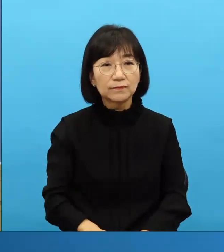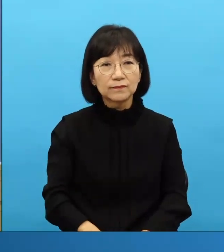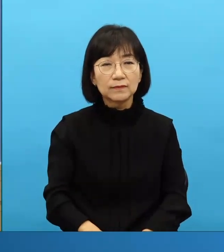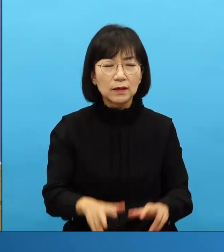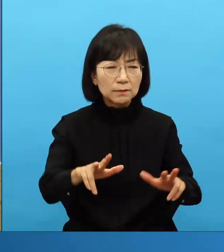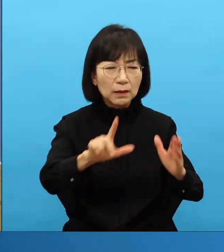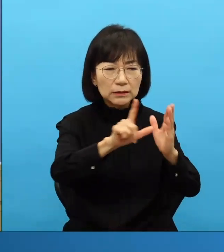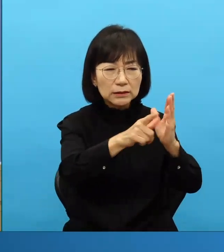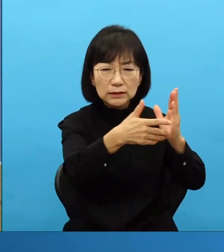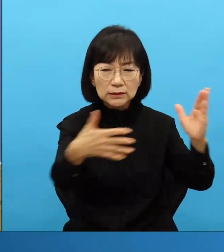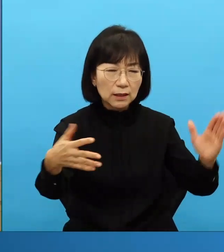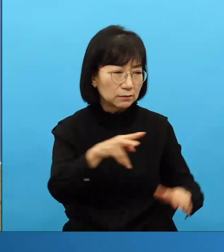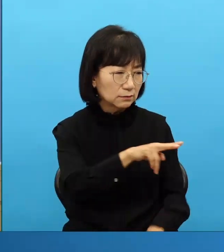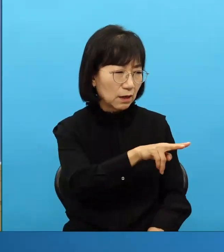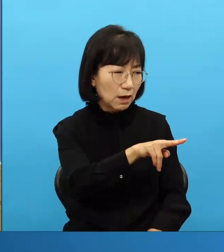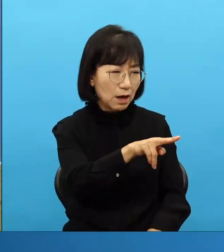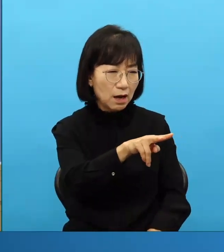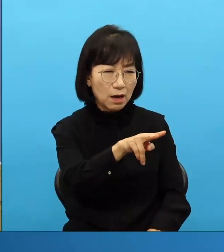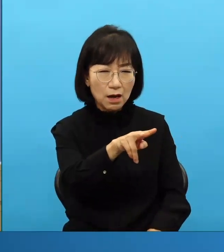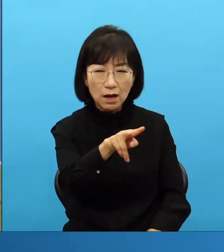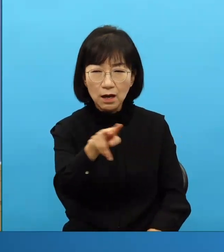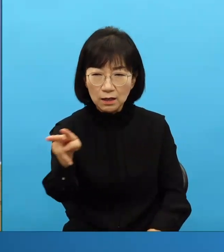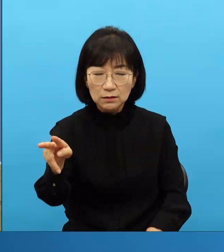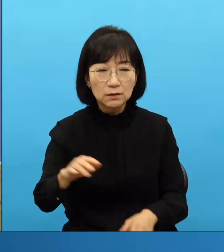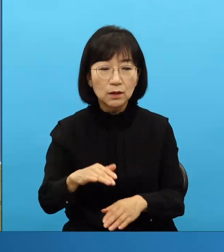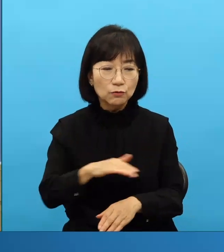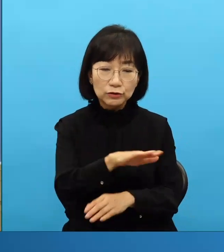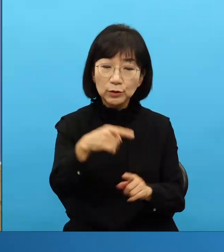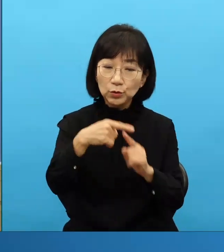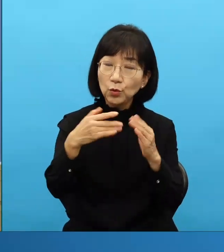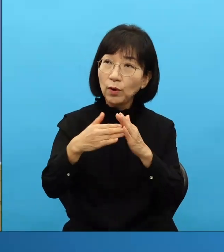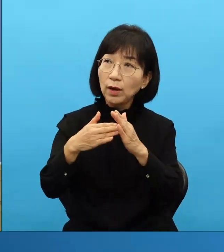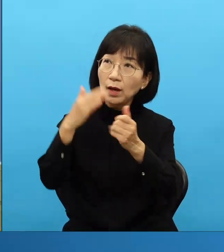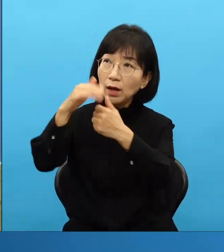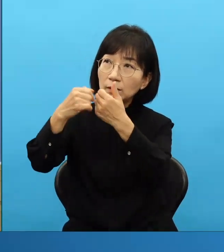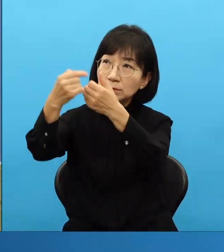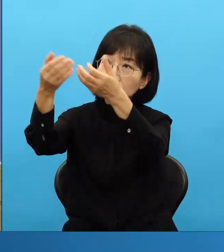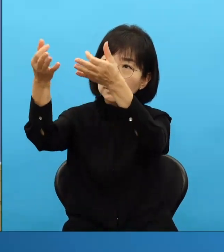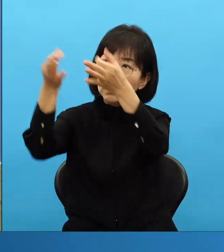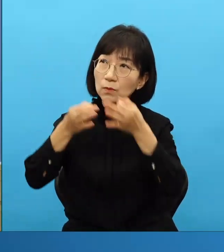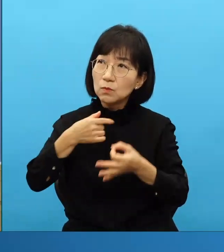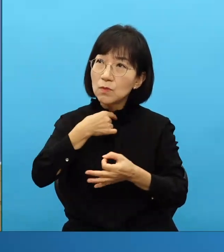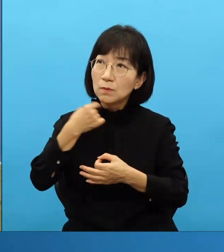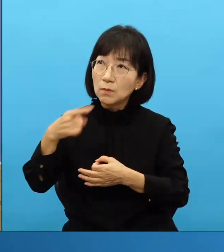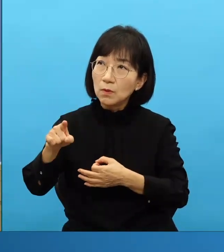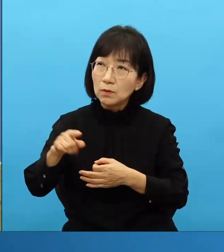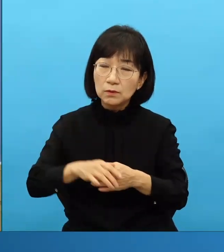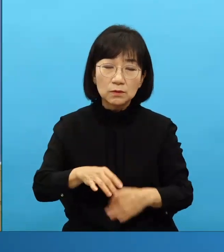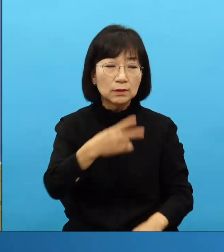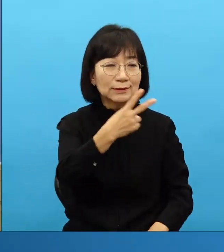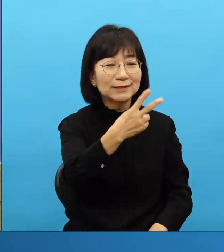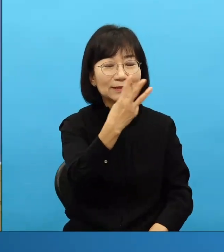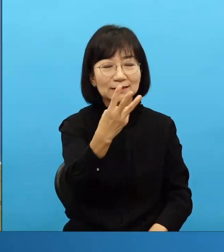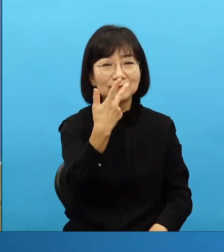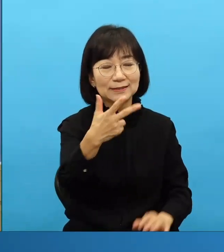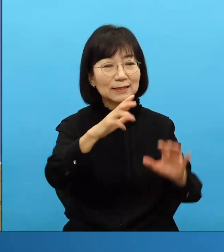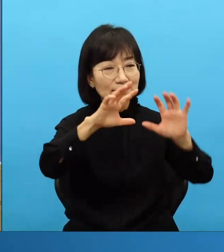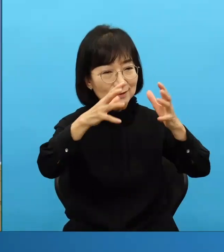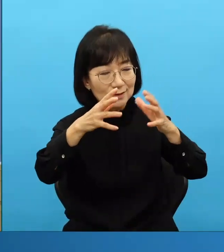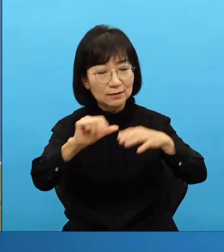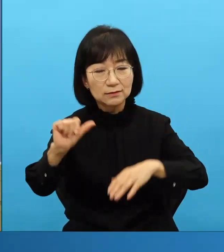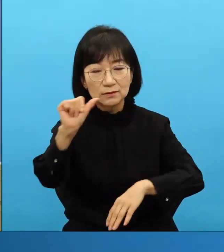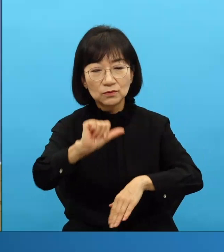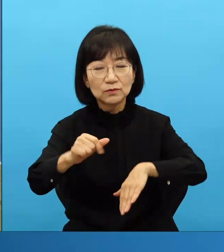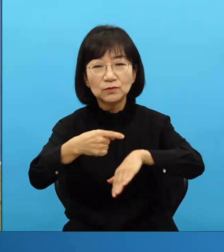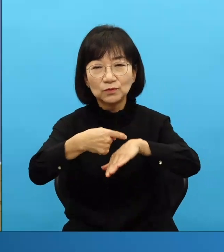우리 교회를 향한 하나님의 뜻은 237 나라 5천 종족 복음화입니다. And no matter what anybody says, the will